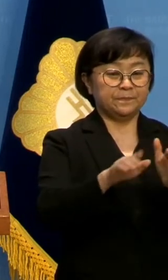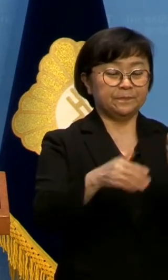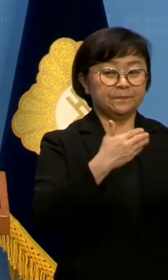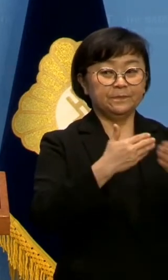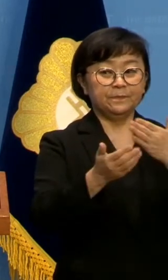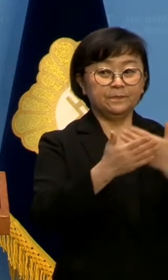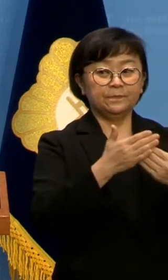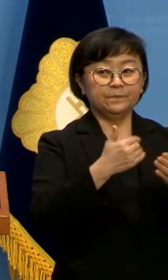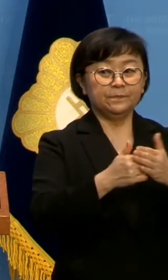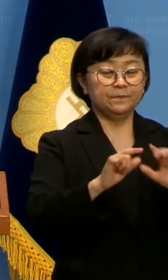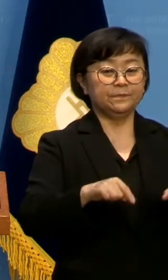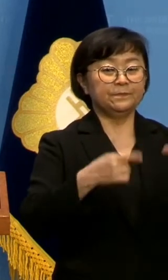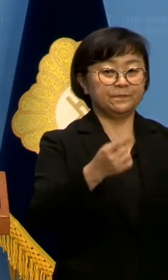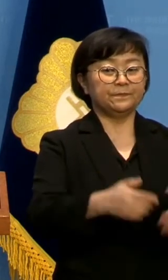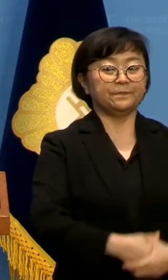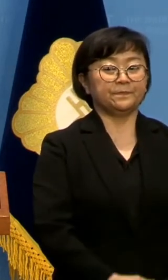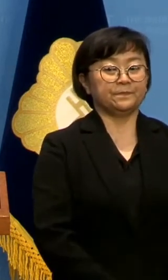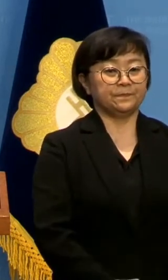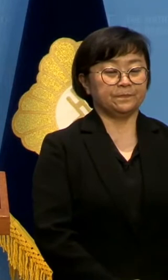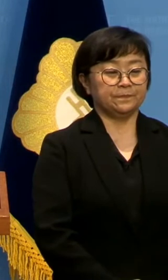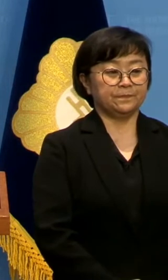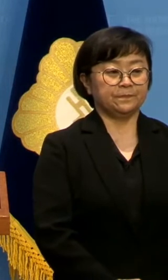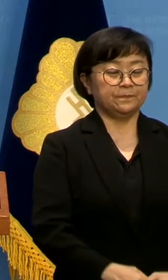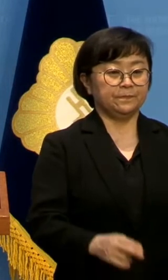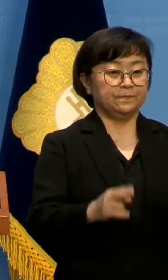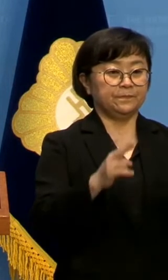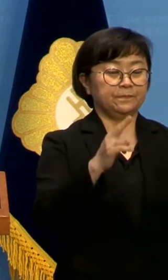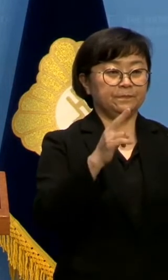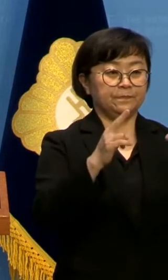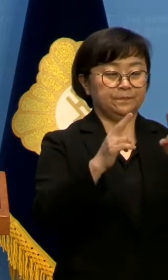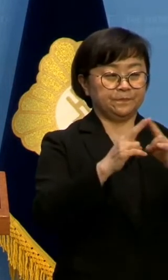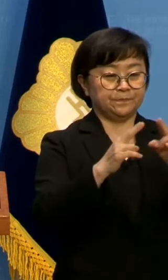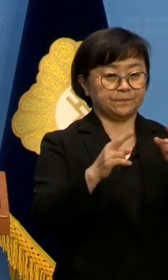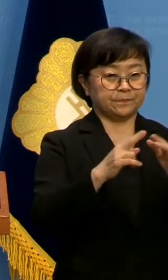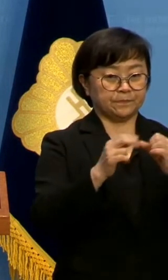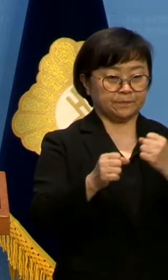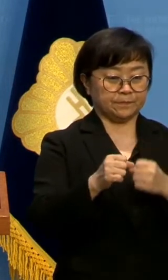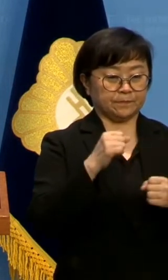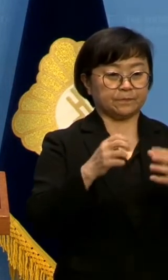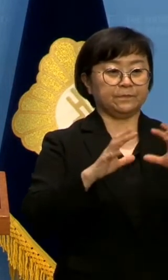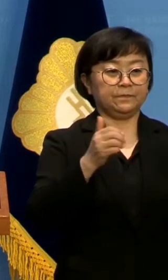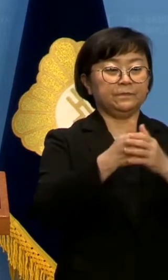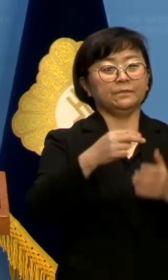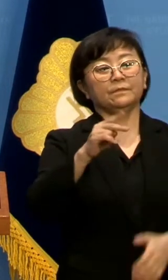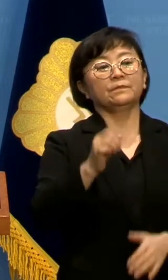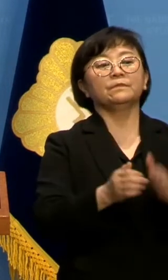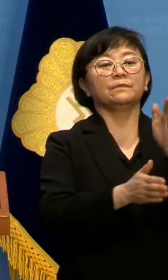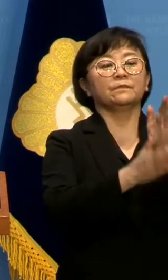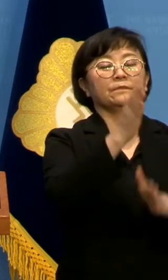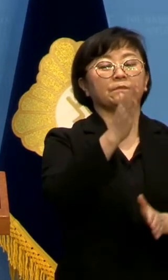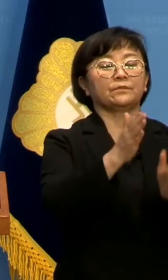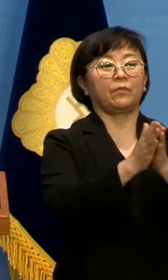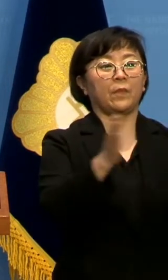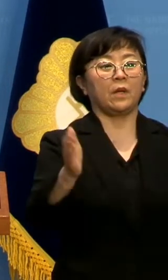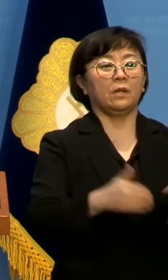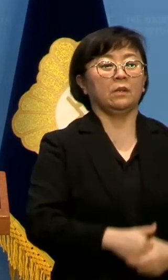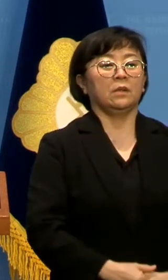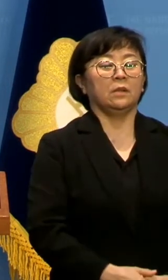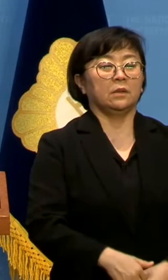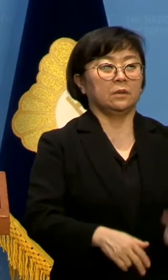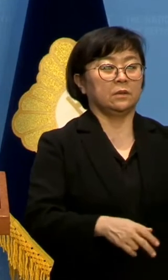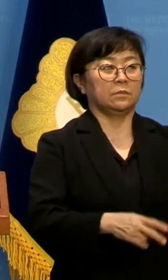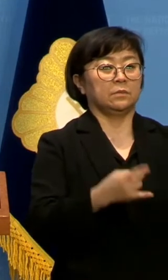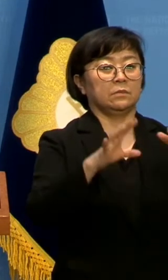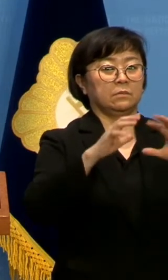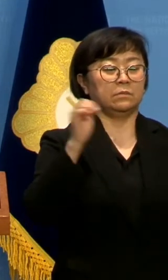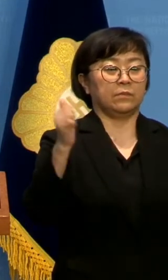경험을 쏟아붓겠습니다. 반도체 패권 국가는 동탄에서 시작됩니다. 저는 21대